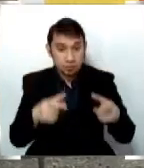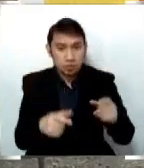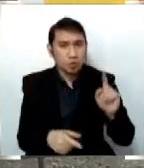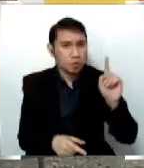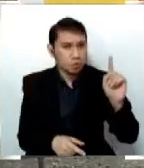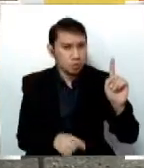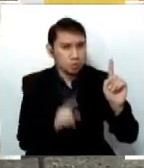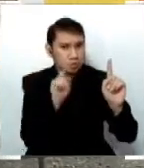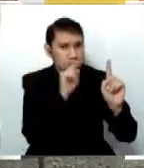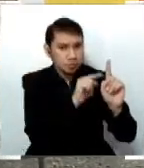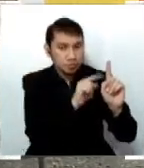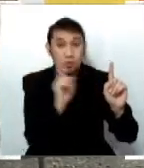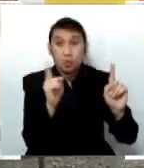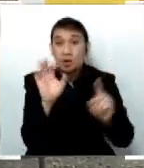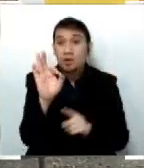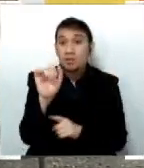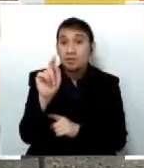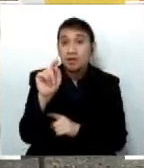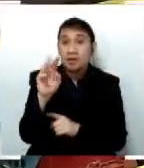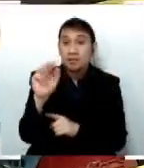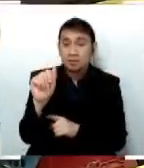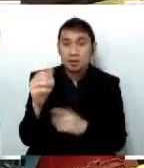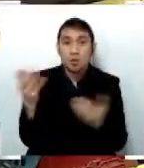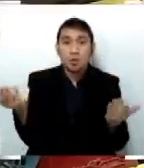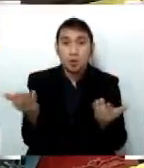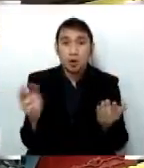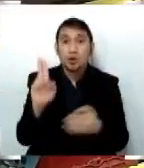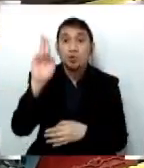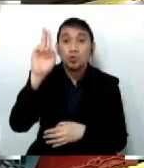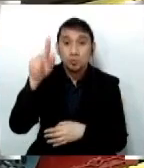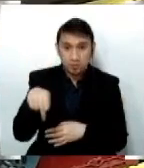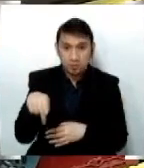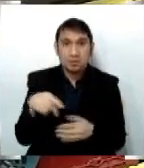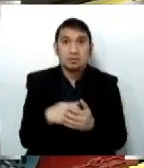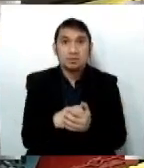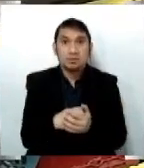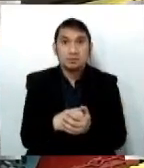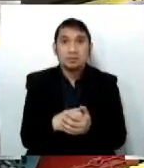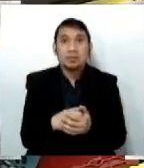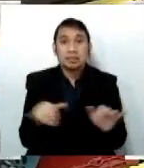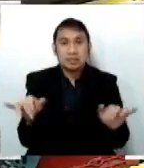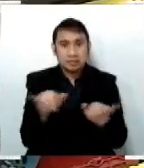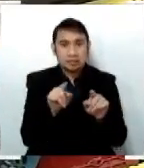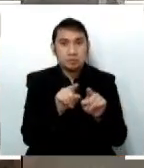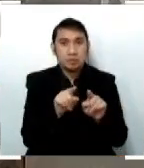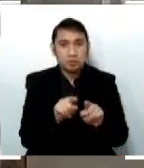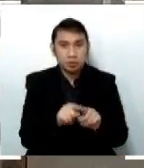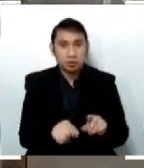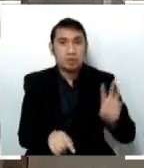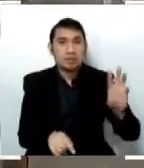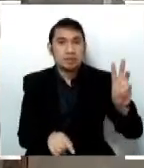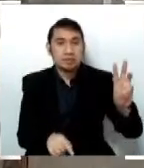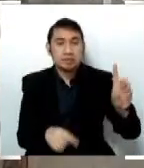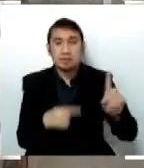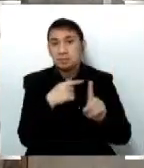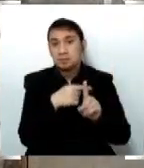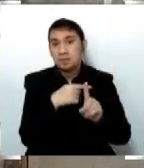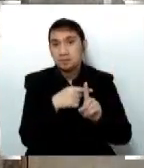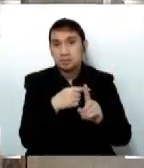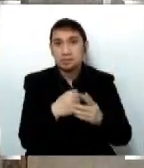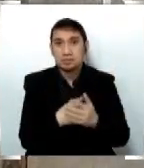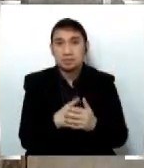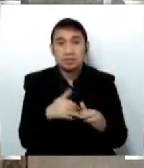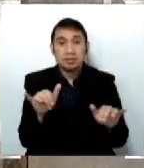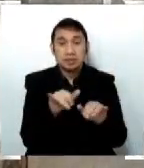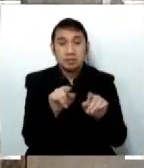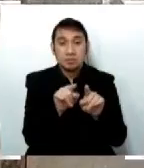ng Fatima Street sa Barangay UP Campus. Matapos magpositibo ang anim na individual, isa pa ang nahawa sa kanila